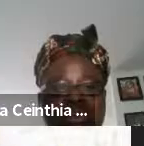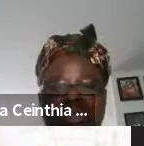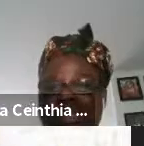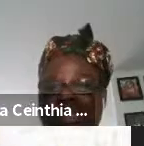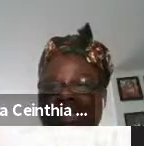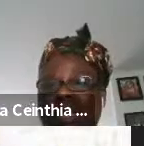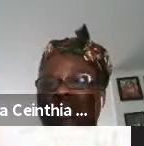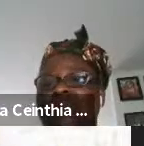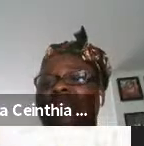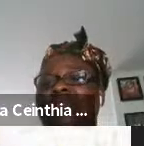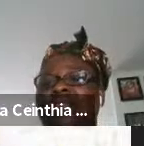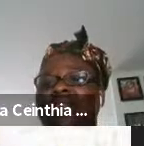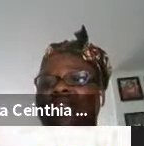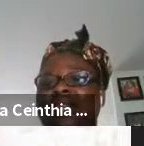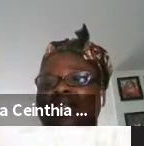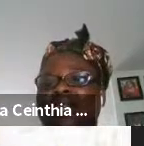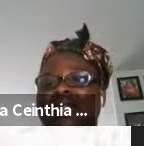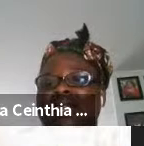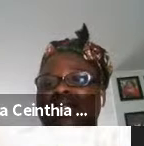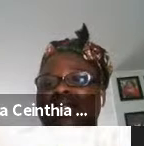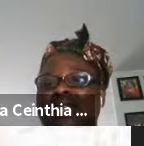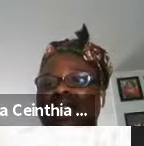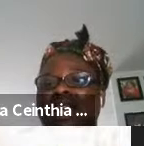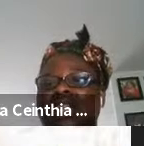Bonjour, moi c'est Cynthia Kofi.